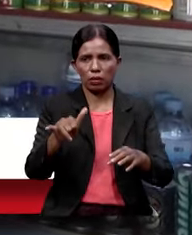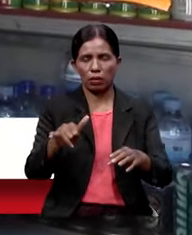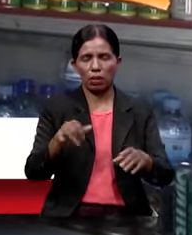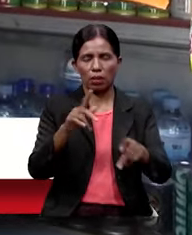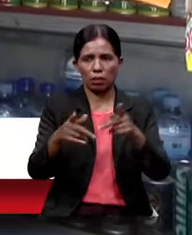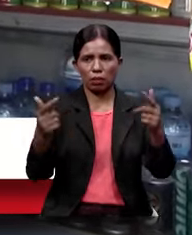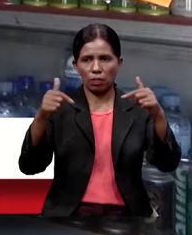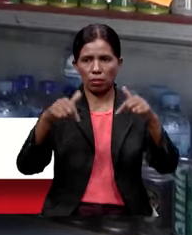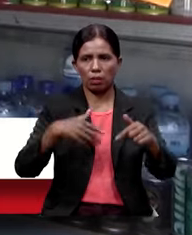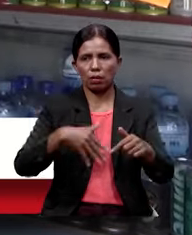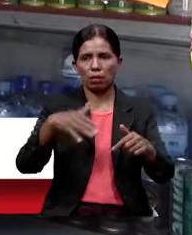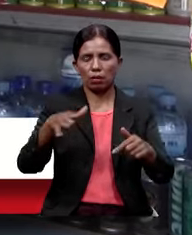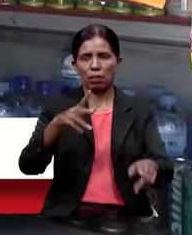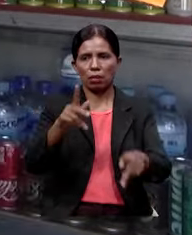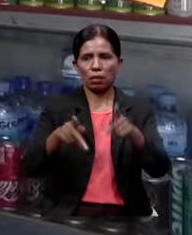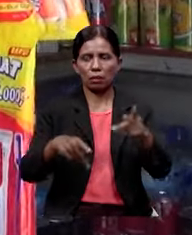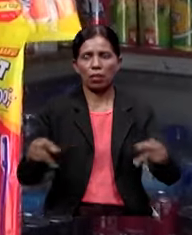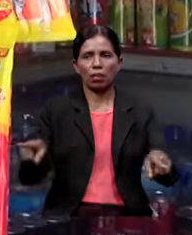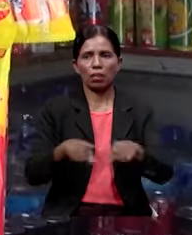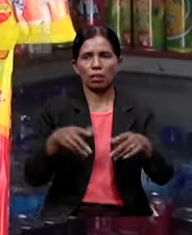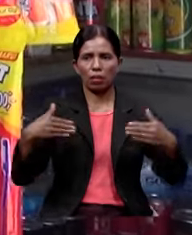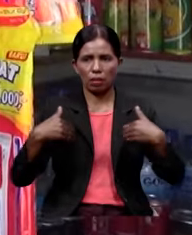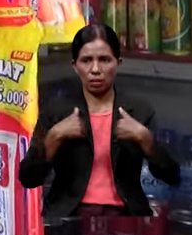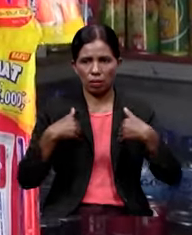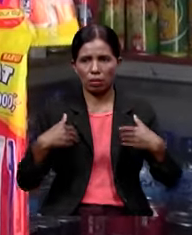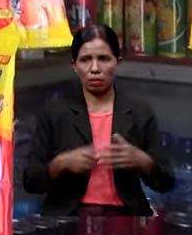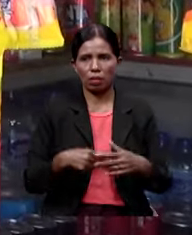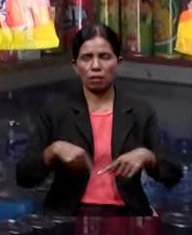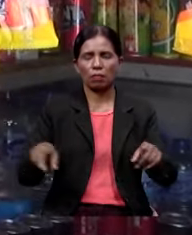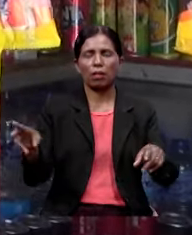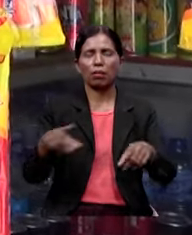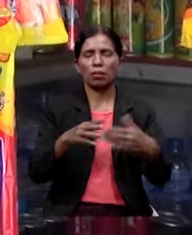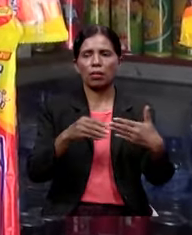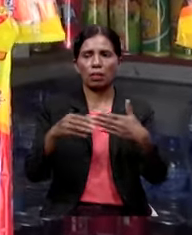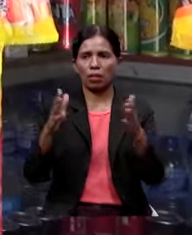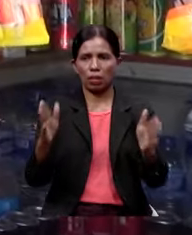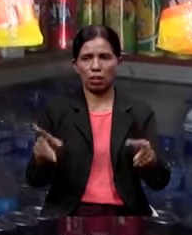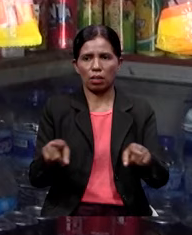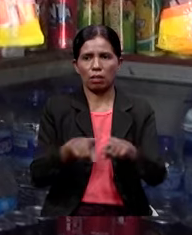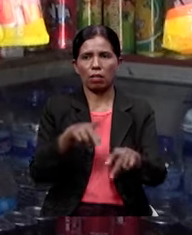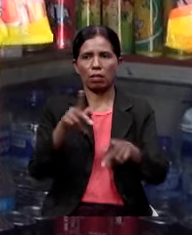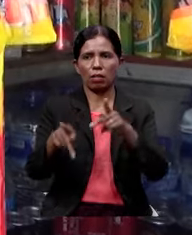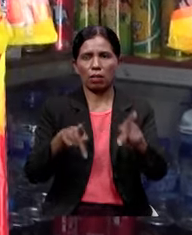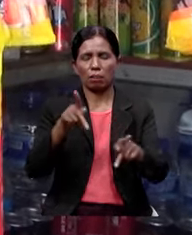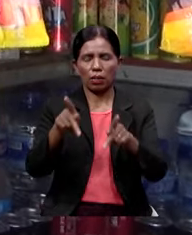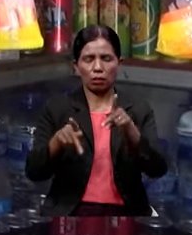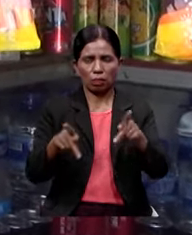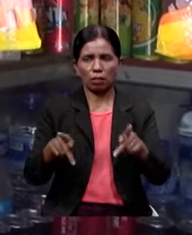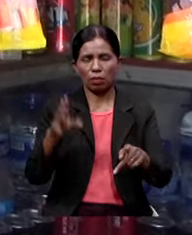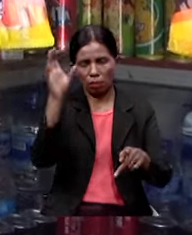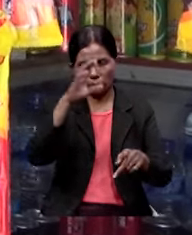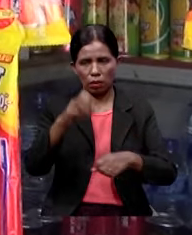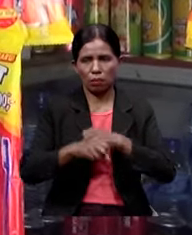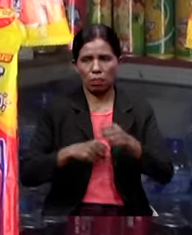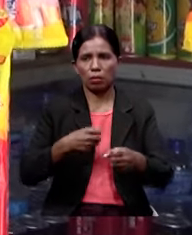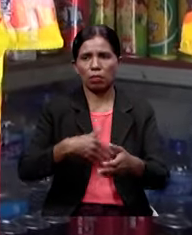sira matun mai duni fobu hansa maka animal. Ida saiba ukun hanesan de, tida saiba ukun hanesan de, tema fobu ma, be, bukan ya moris mai